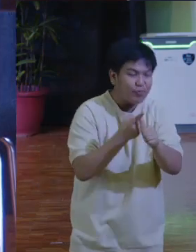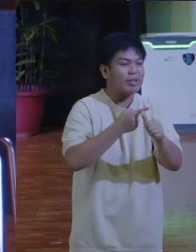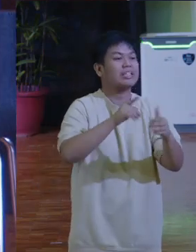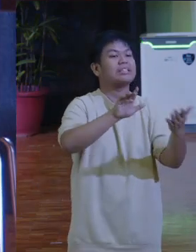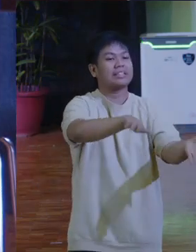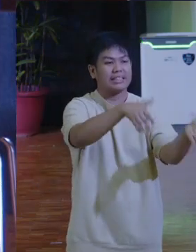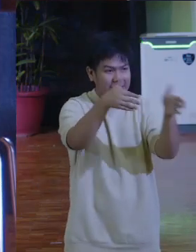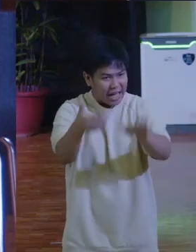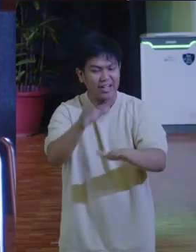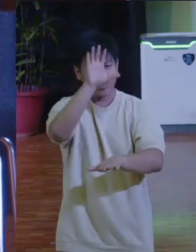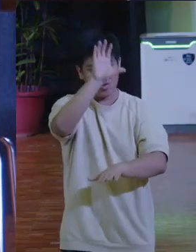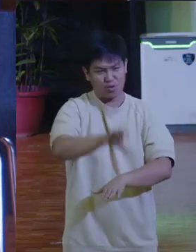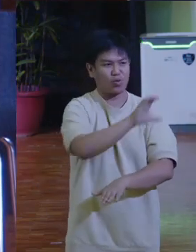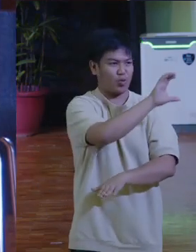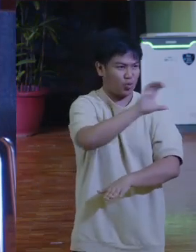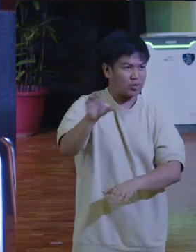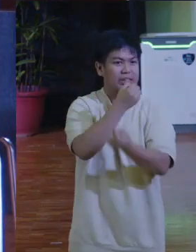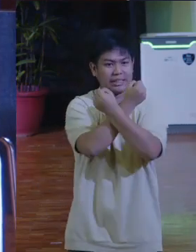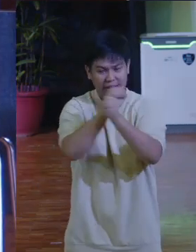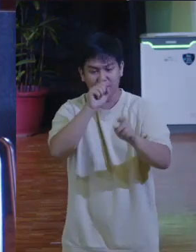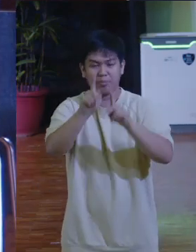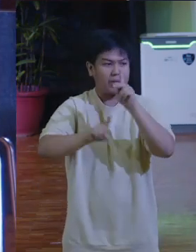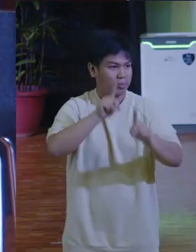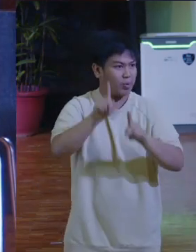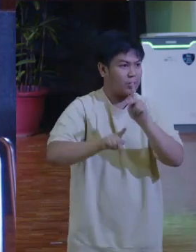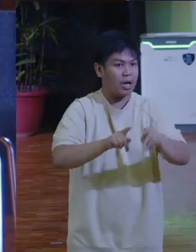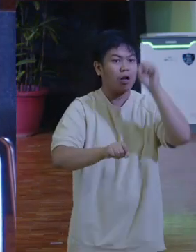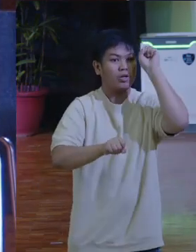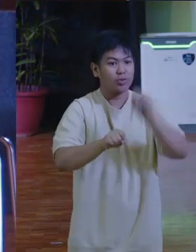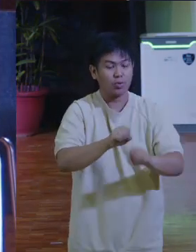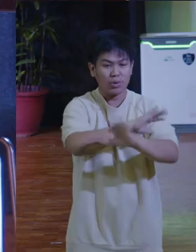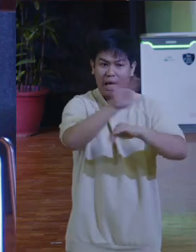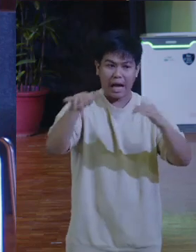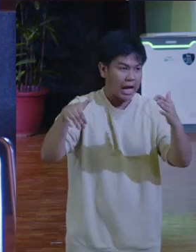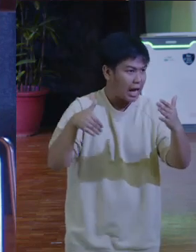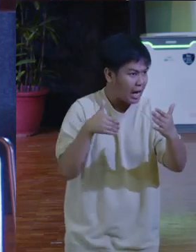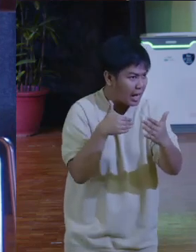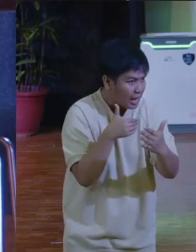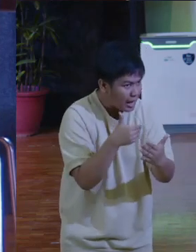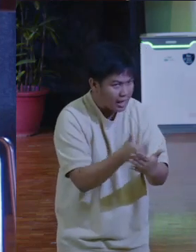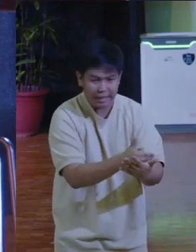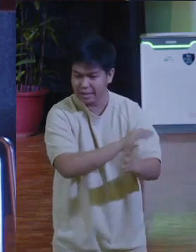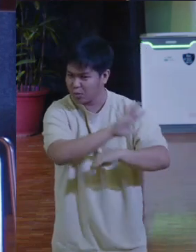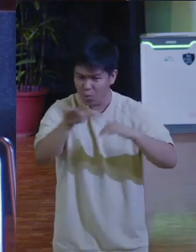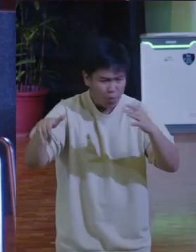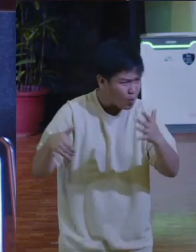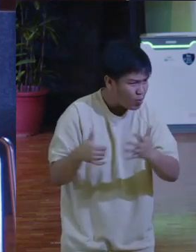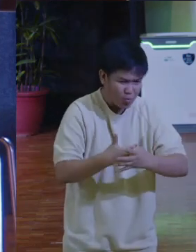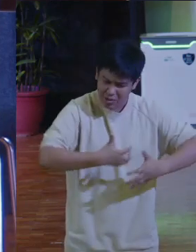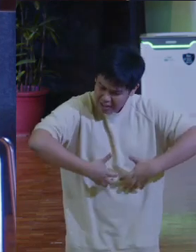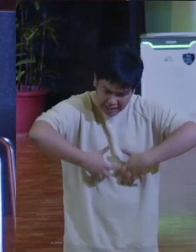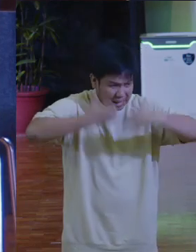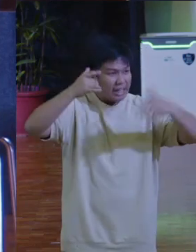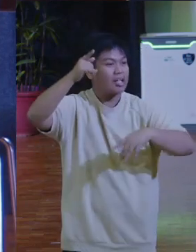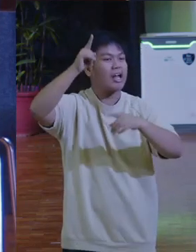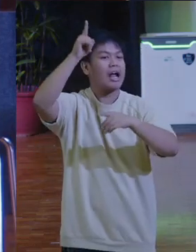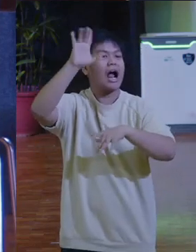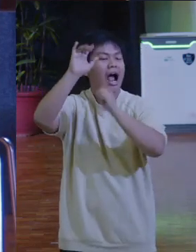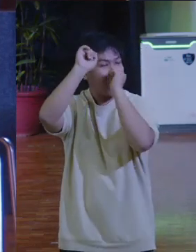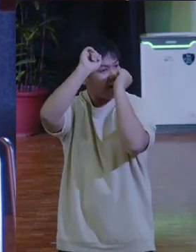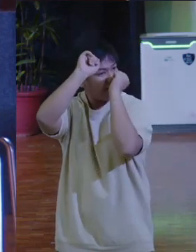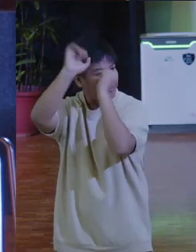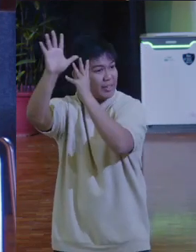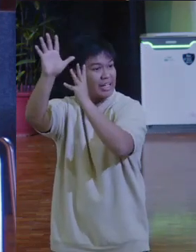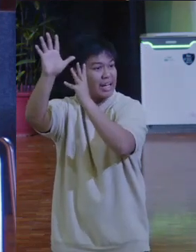bago siya ay makarating sa krus ng Kalbaryo. Upang doon sa krus na iyon, kanyang danasin ang day